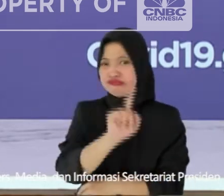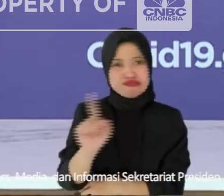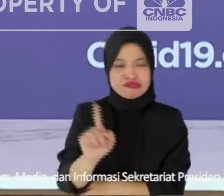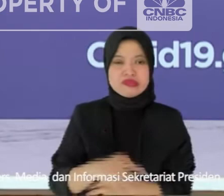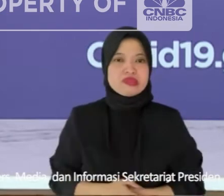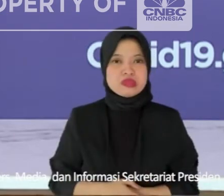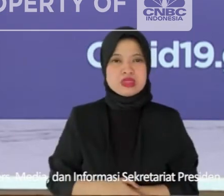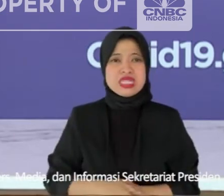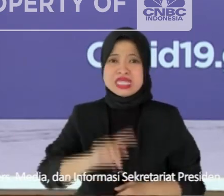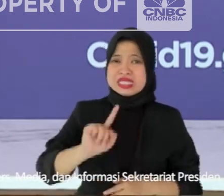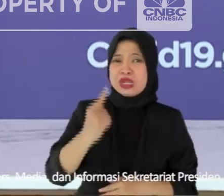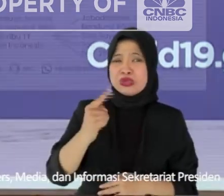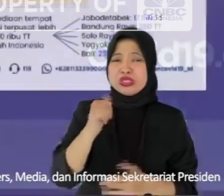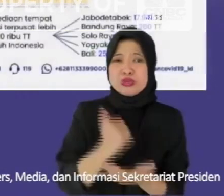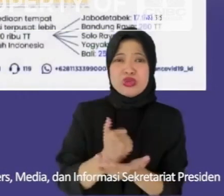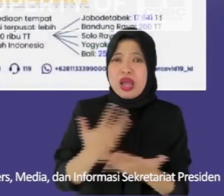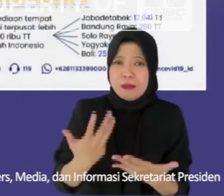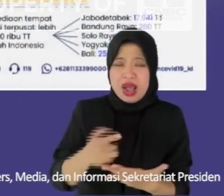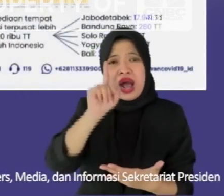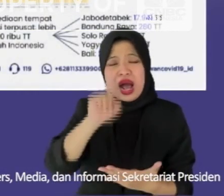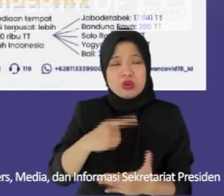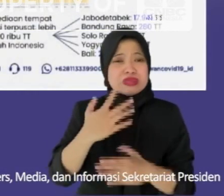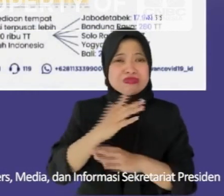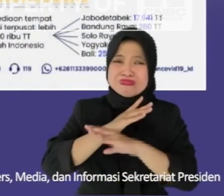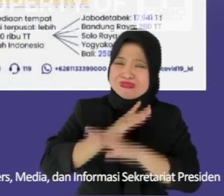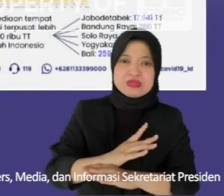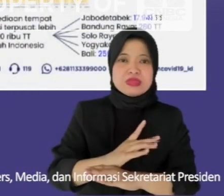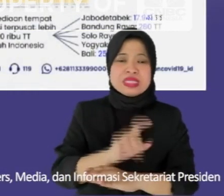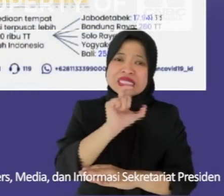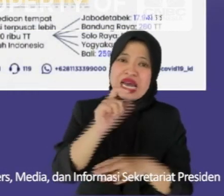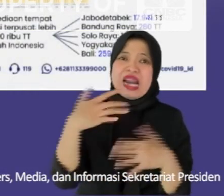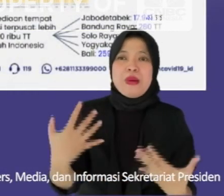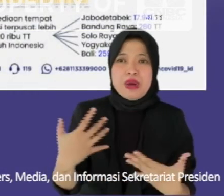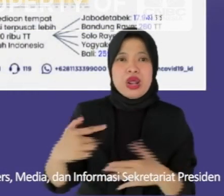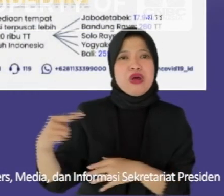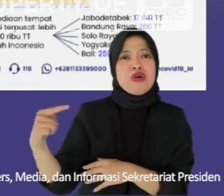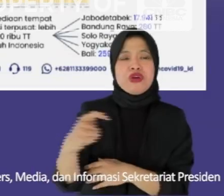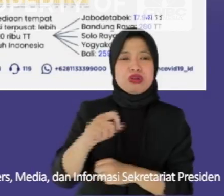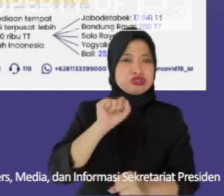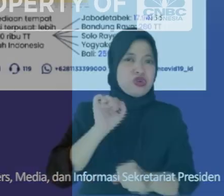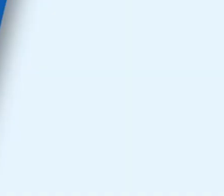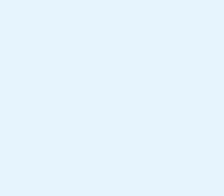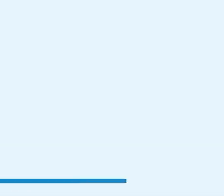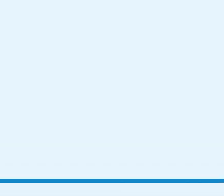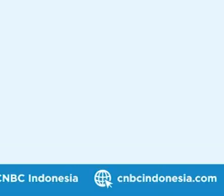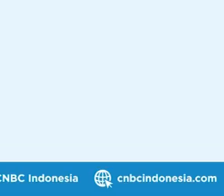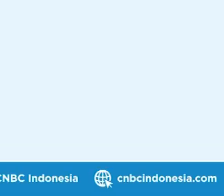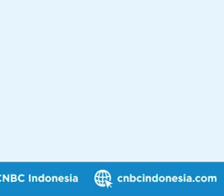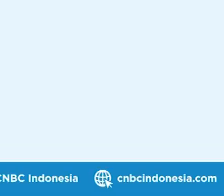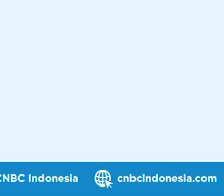musuh kita hanya satu yang harus kita kalahkan bersama yaitu virus covert